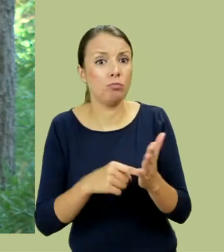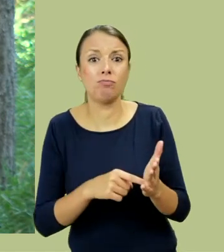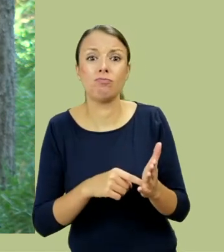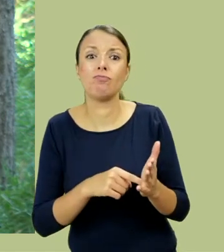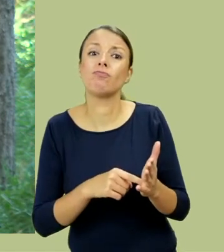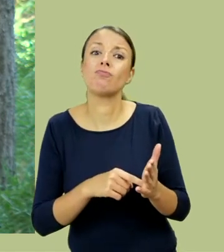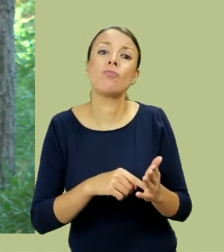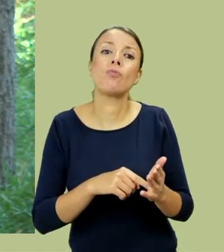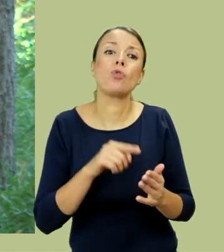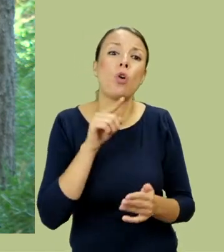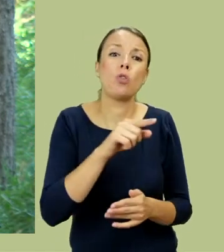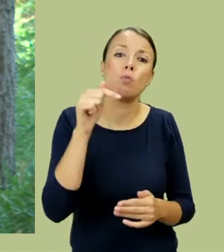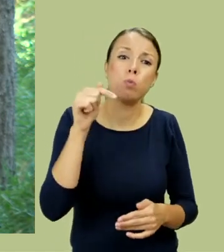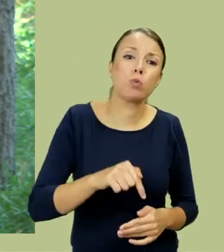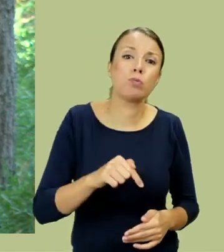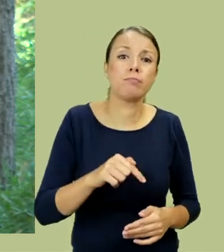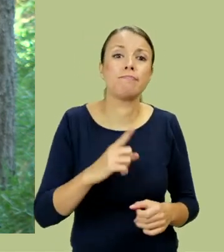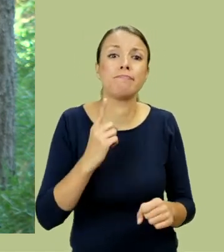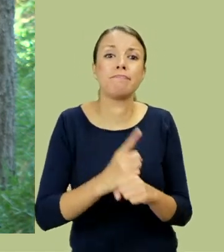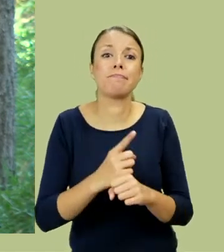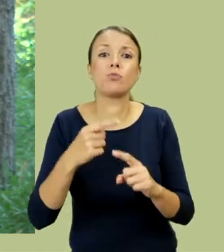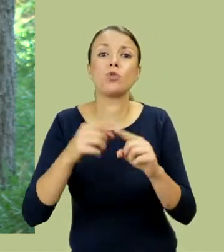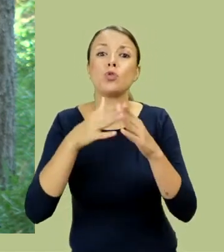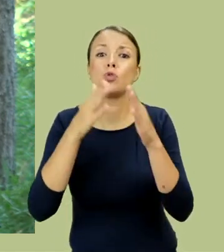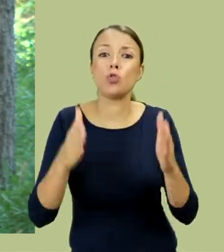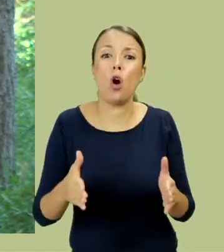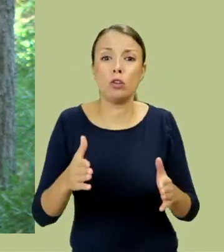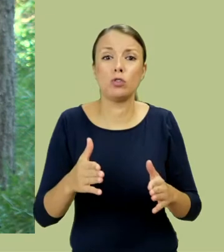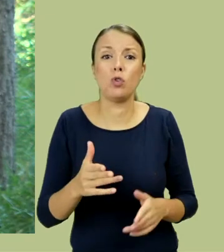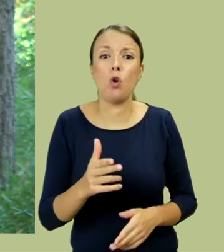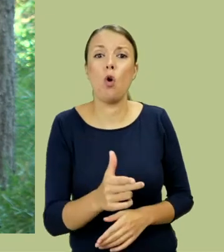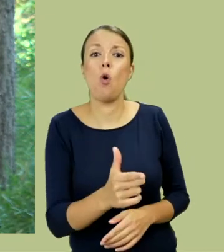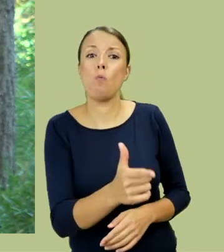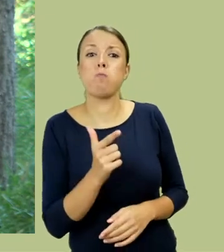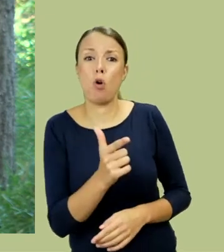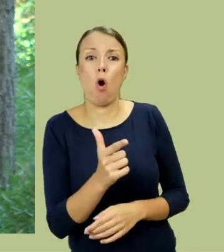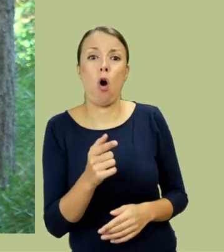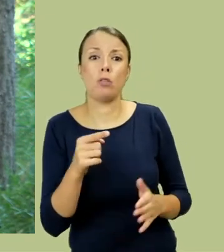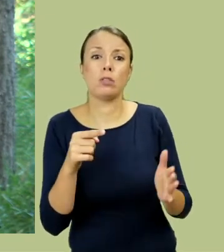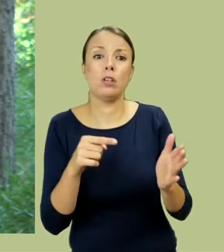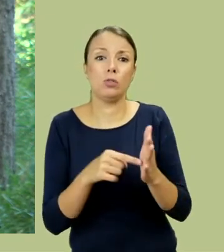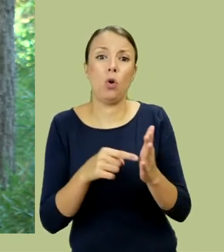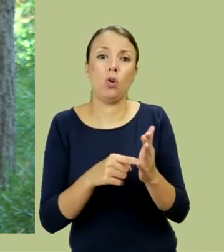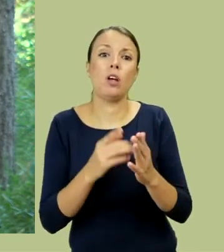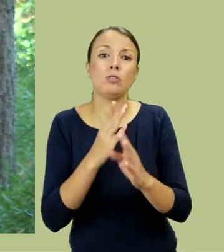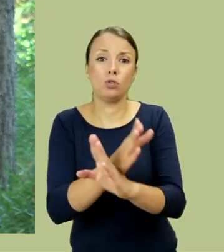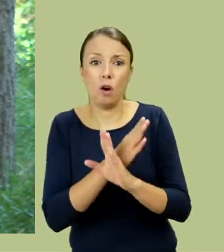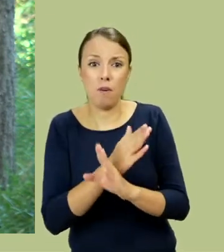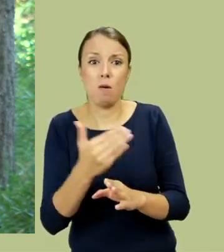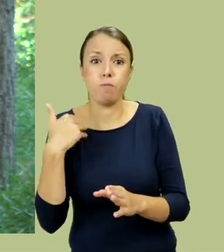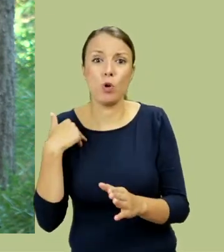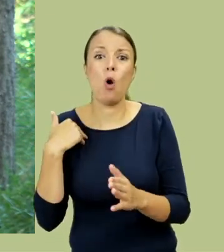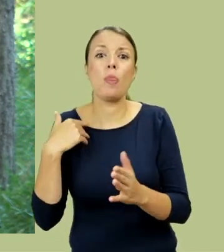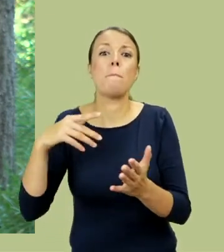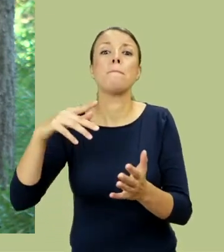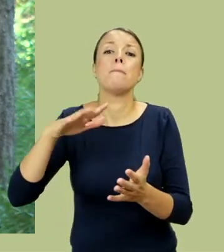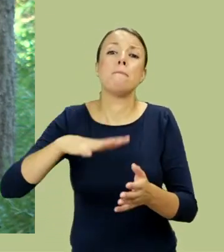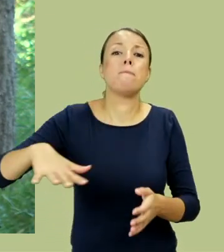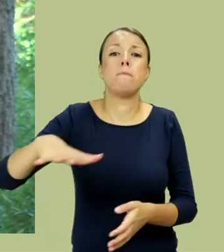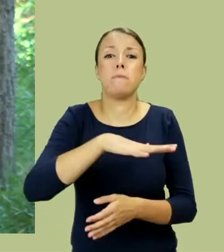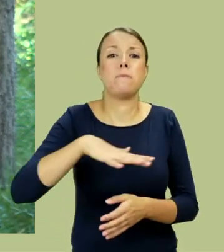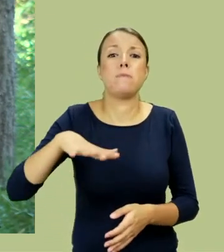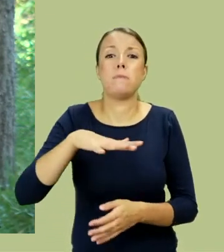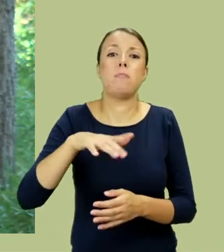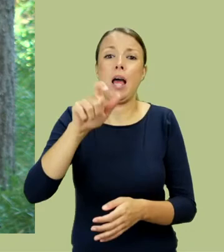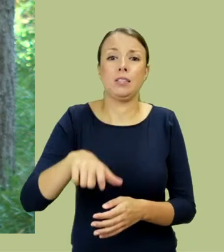wobec schowania broni w kościele i schowała ją w konfesjonale. To było podczas demonstracji na Placu Grzybowskim, dość słynnej, ale